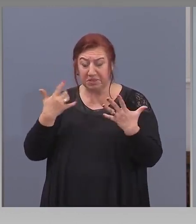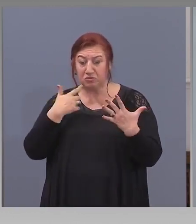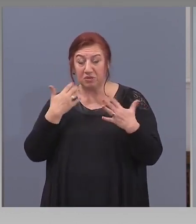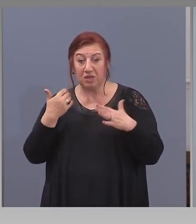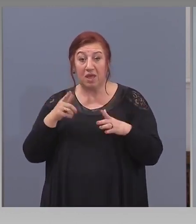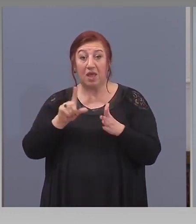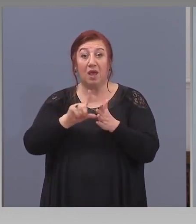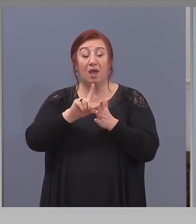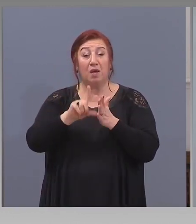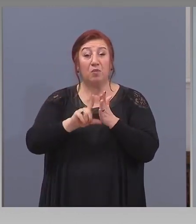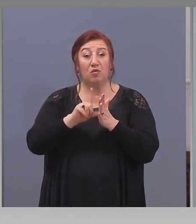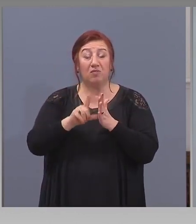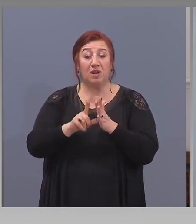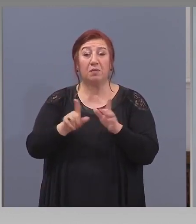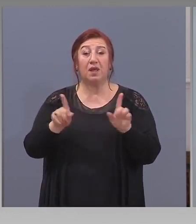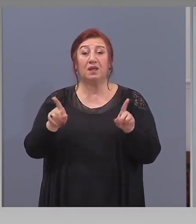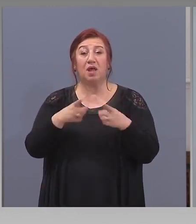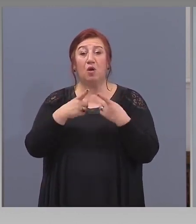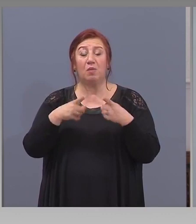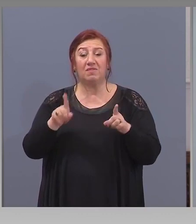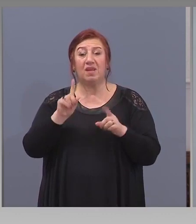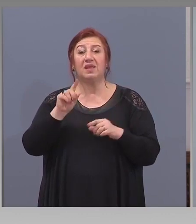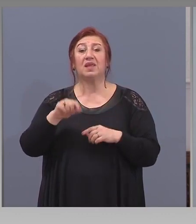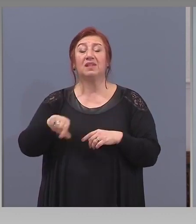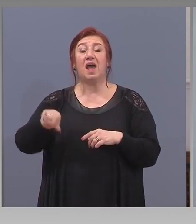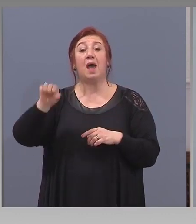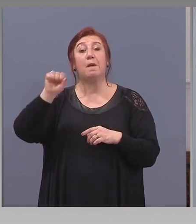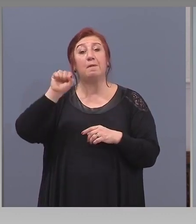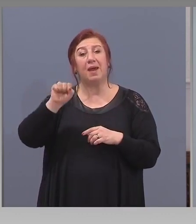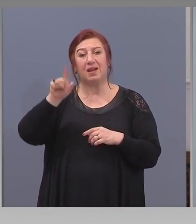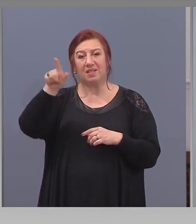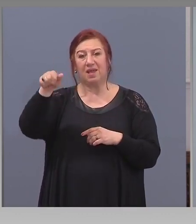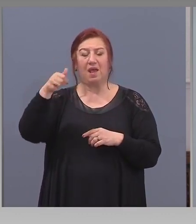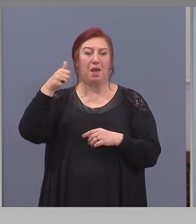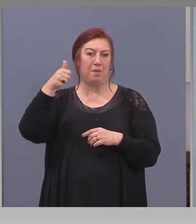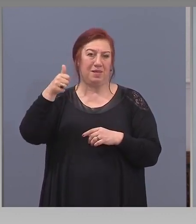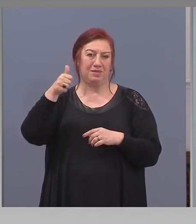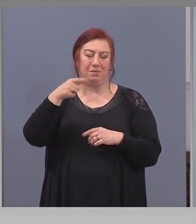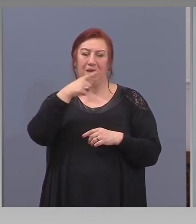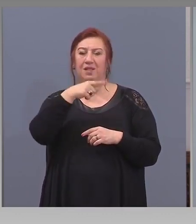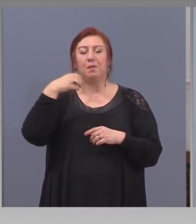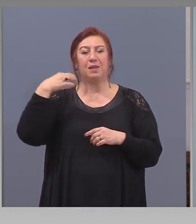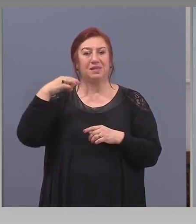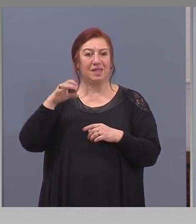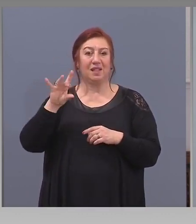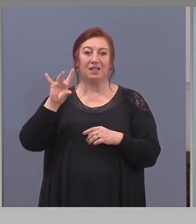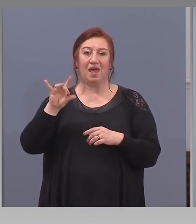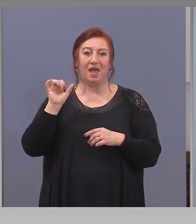По време на управление на партията на президента Радев. Аз това няма да го допусна.